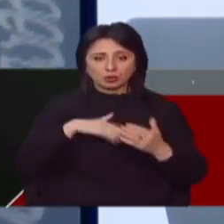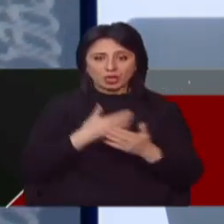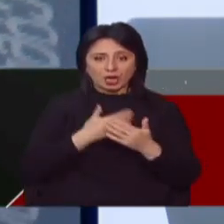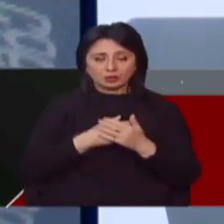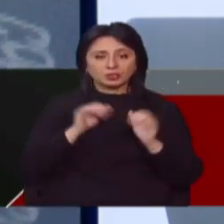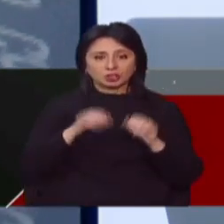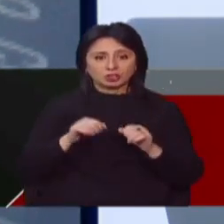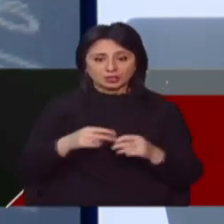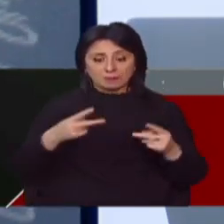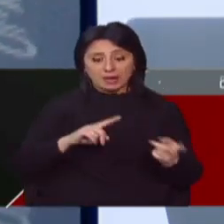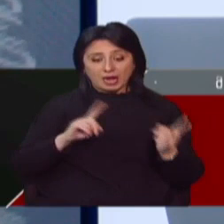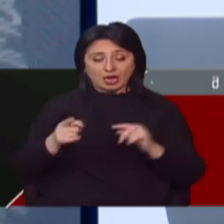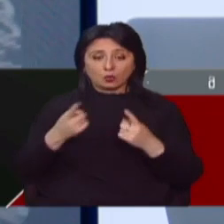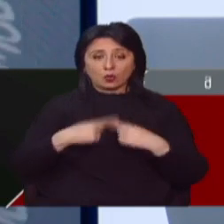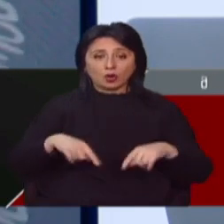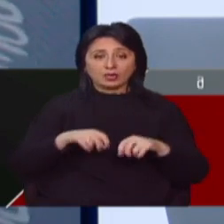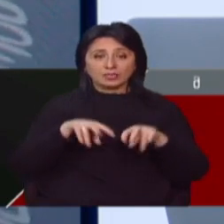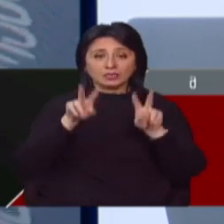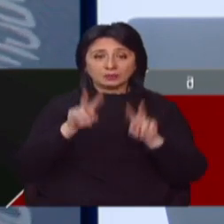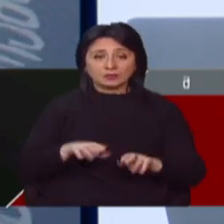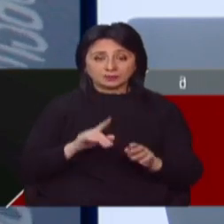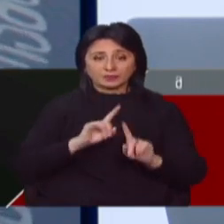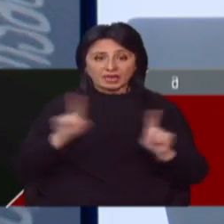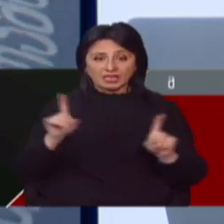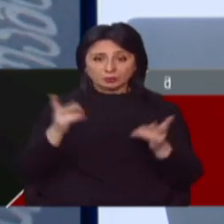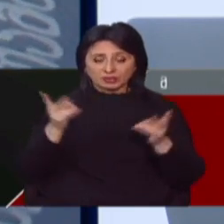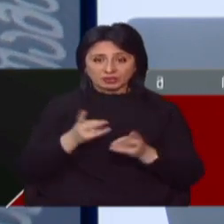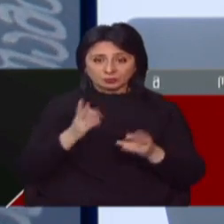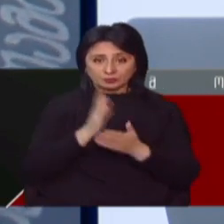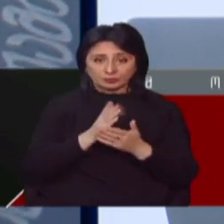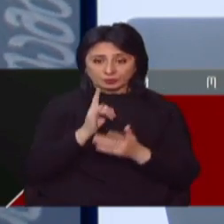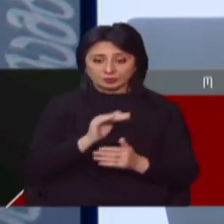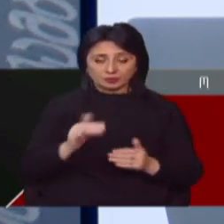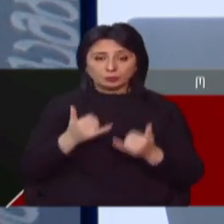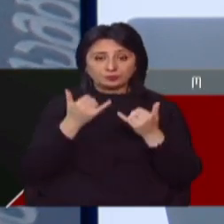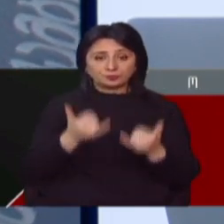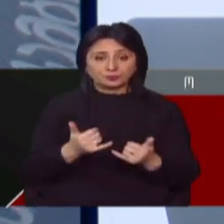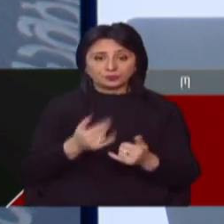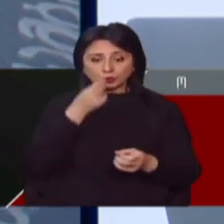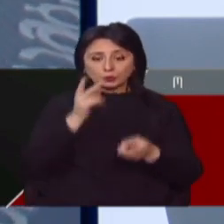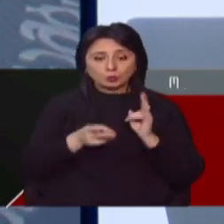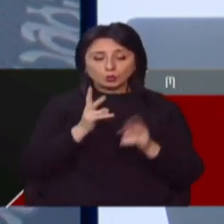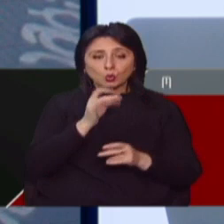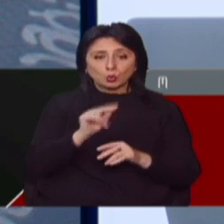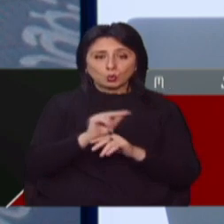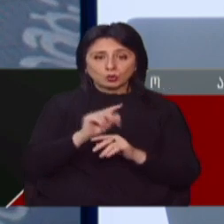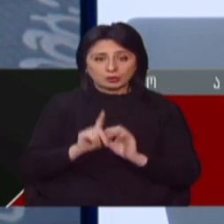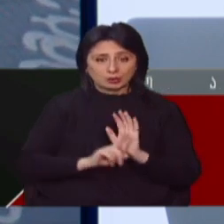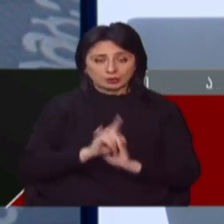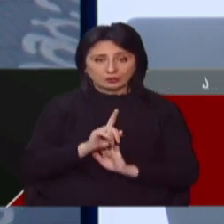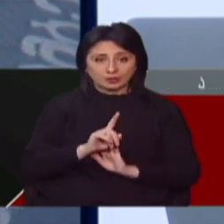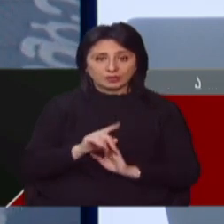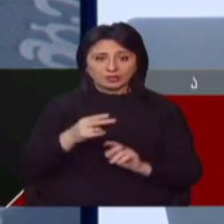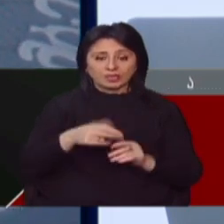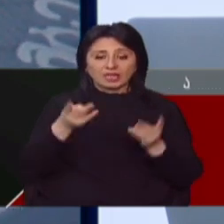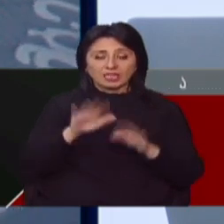აქტივობას შეძლებენ. პარალელურად ორგანიზაციამ სპეციალურად განსაკუთრებული საჭიროებების მქონე მოზარდებისთვის კულინარიული კურსები დაიწყო.